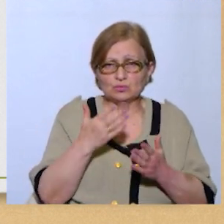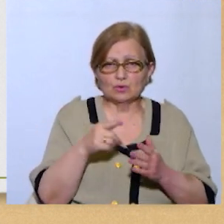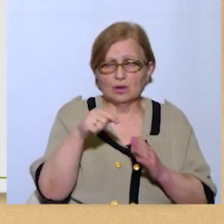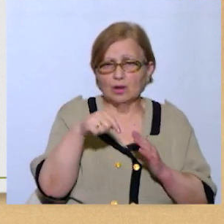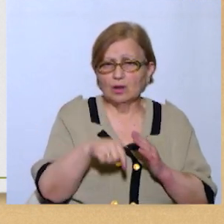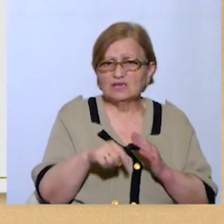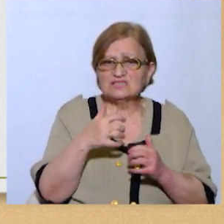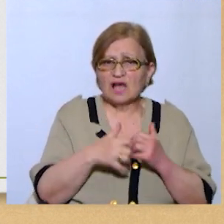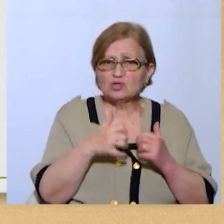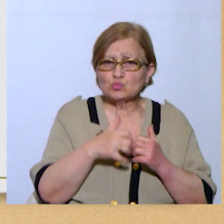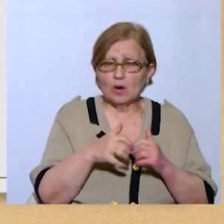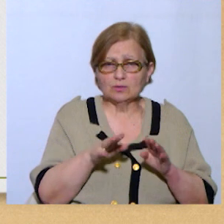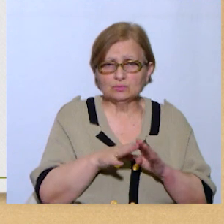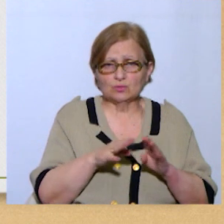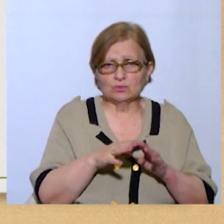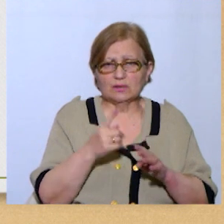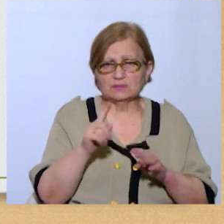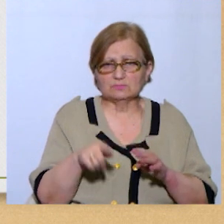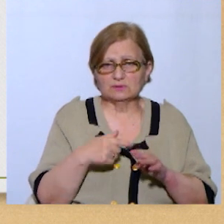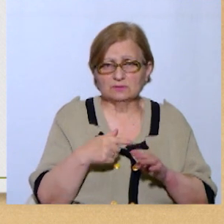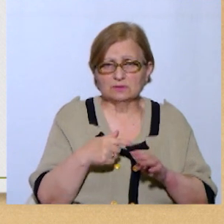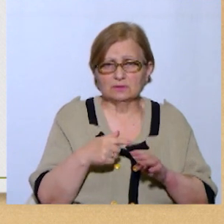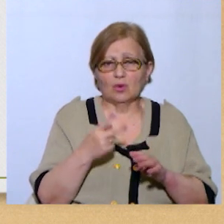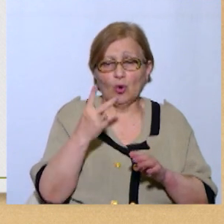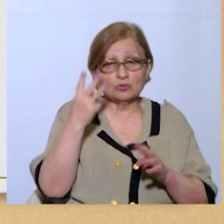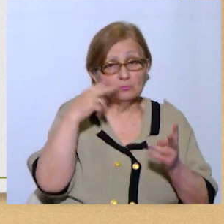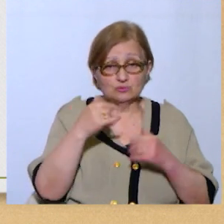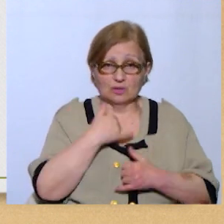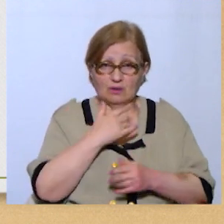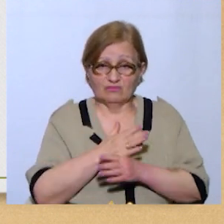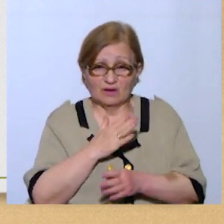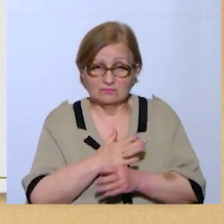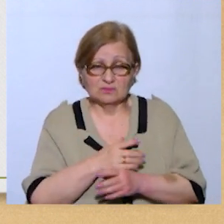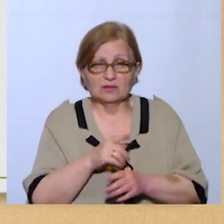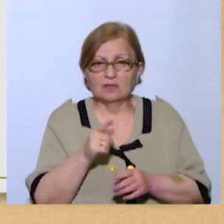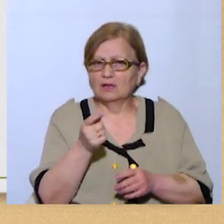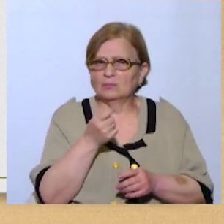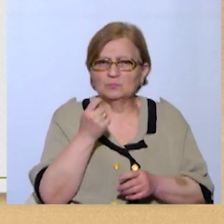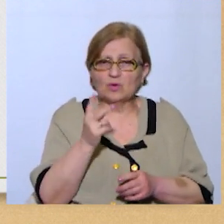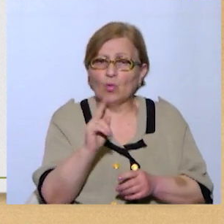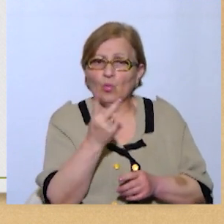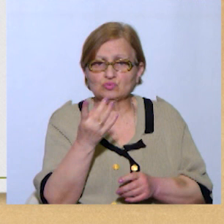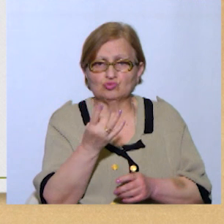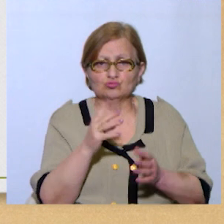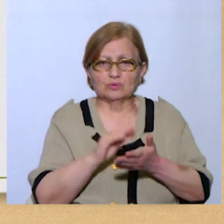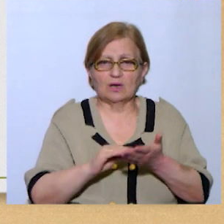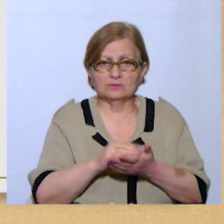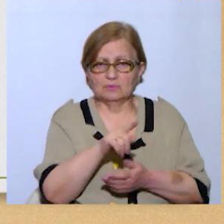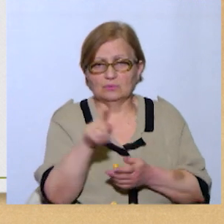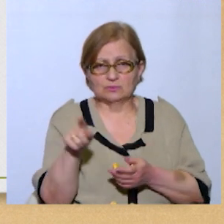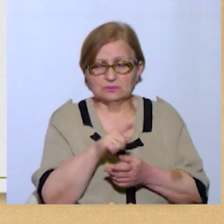მიასედის ტოლია. მაშასადამე 2 მოდა თუ გაქვს, ორივე მათგანი მინიმუმ 2-ჯერ უნდა მეორდებოდეს,